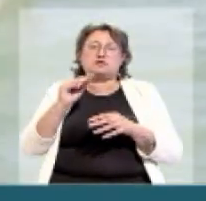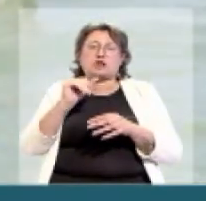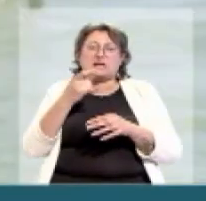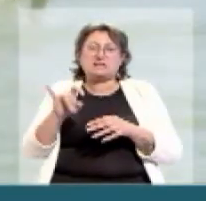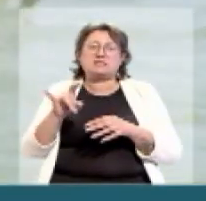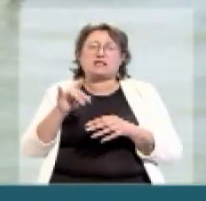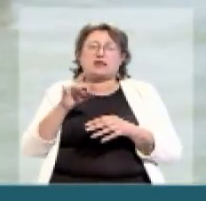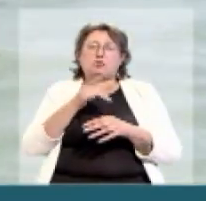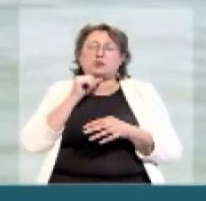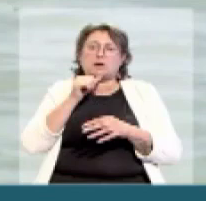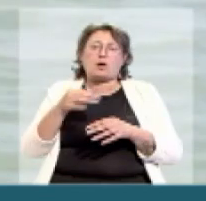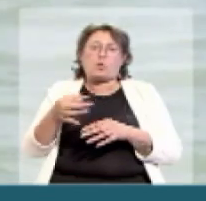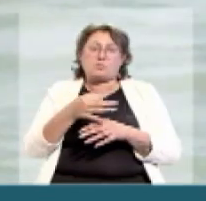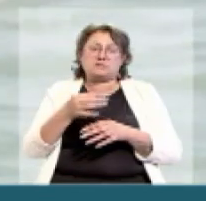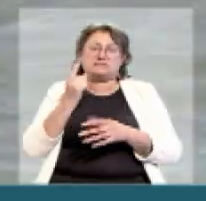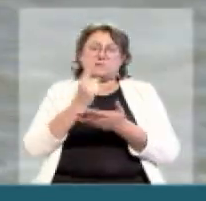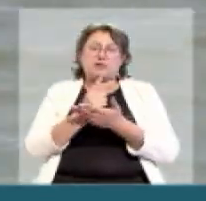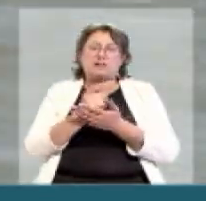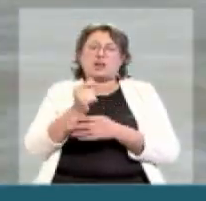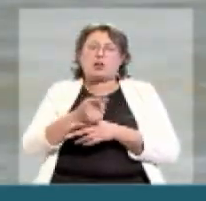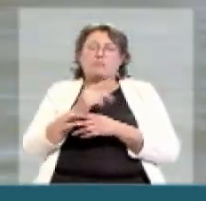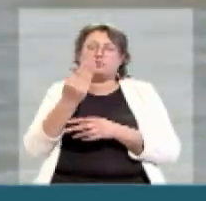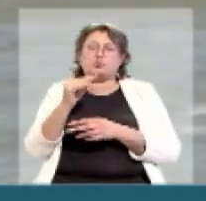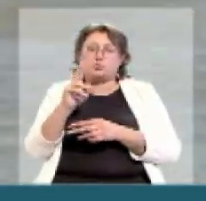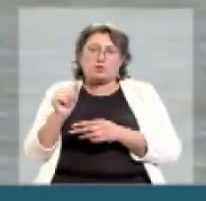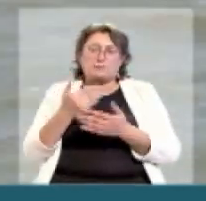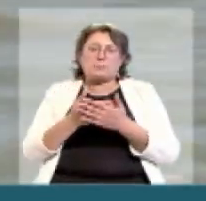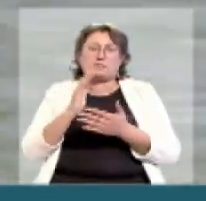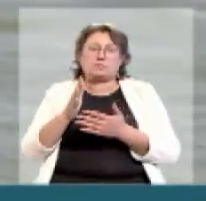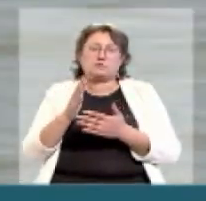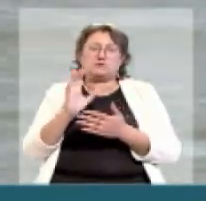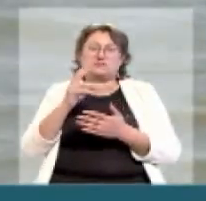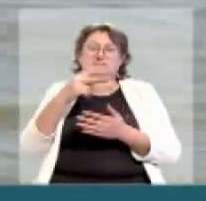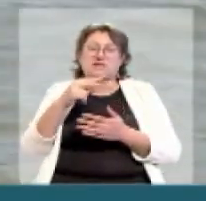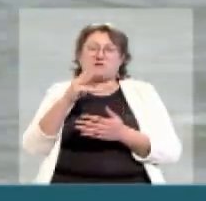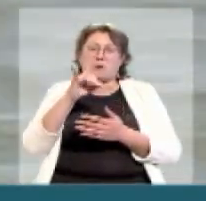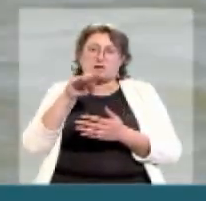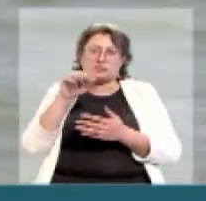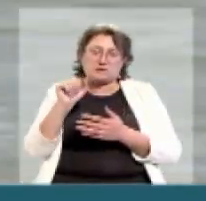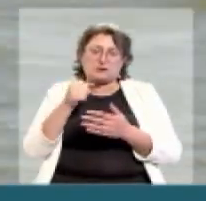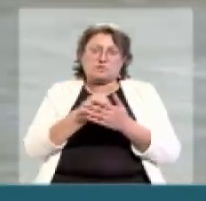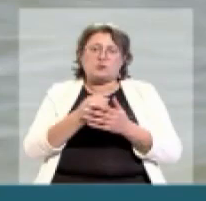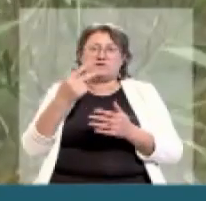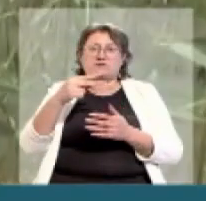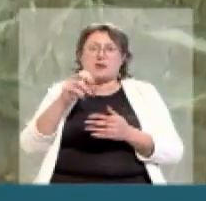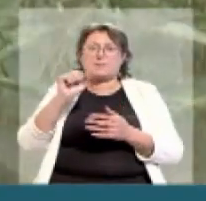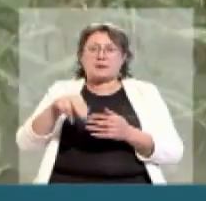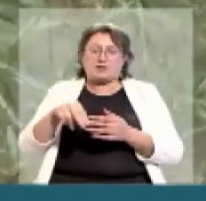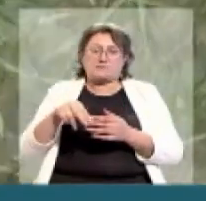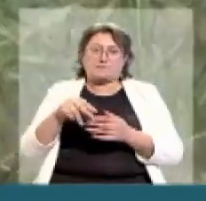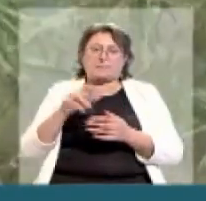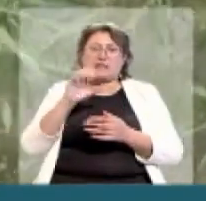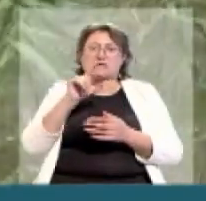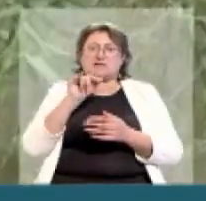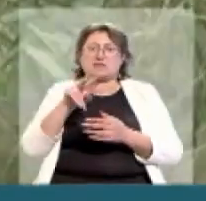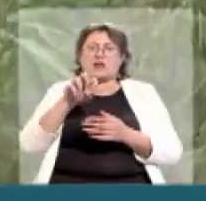Джангельдинского районов Кустанайской области запрет на лов щуки, к примеру, будет действовать с 20 марта до 20 апреля.